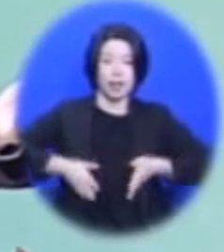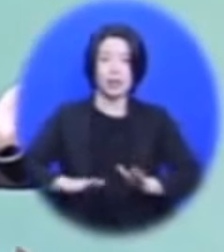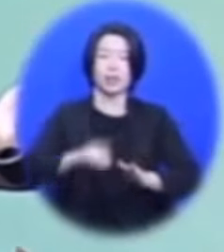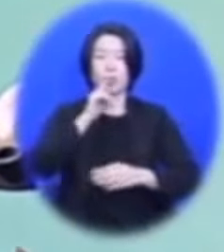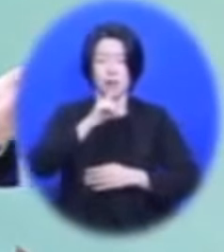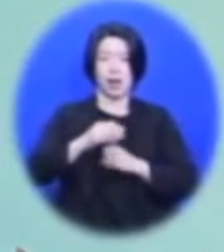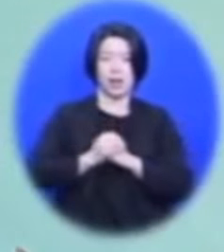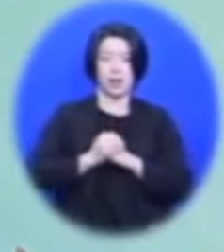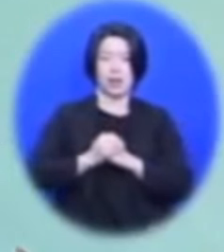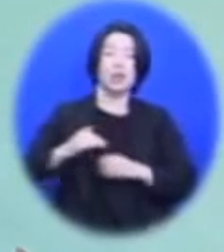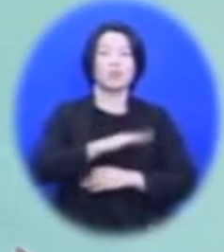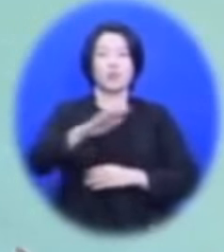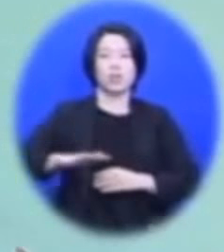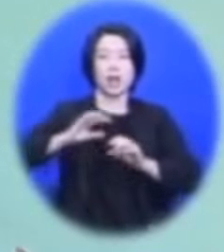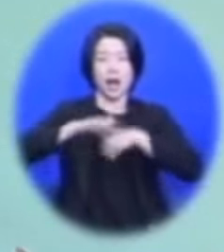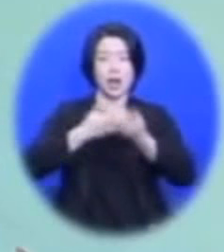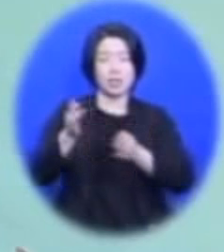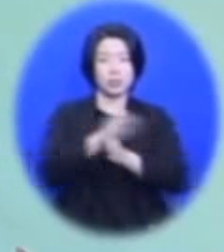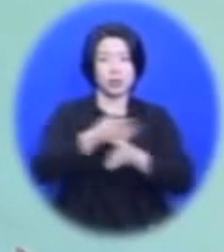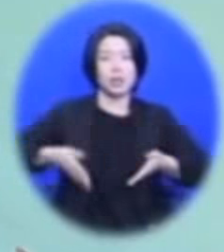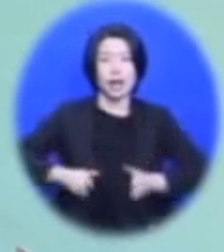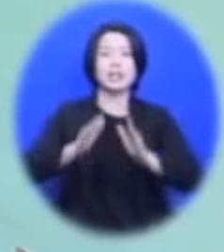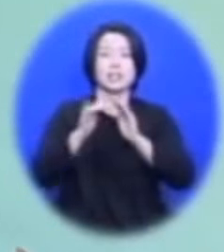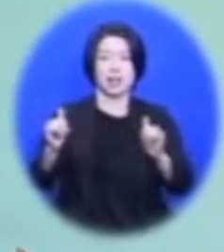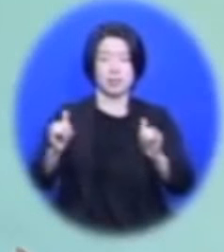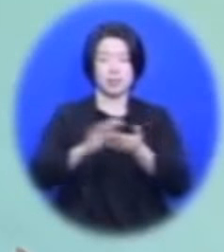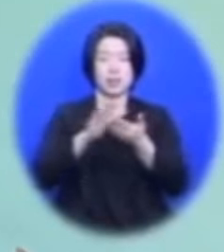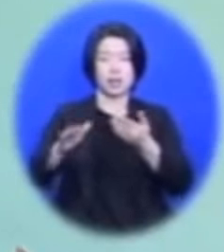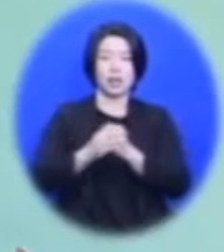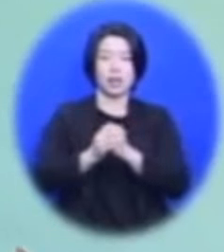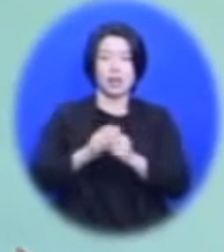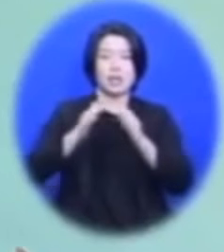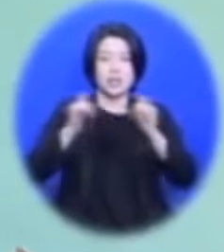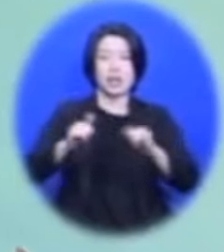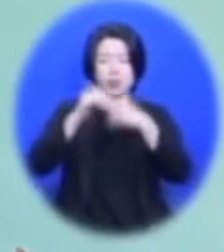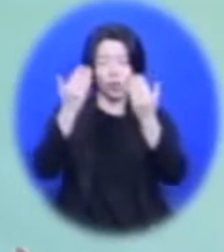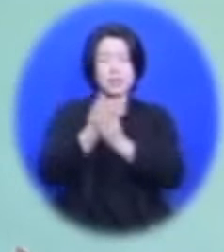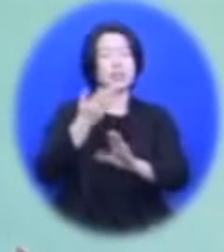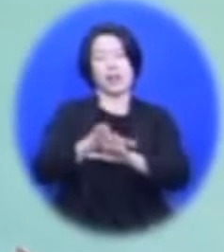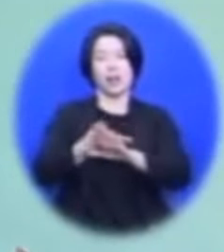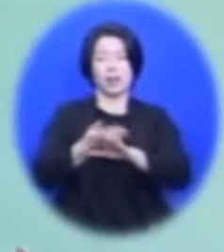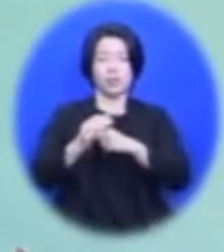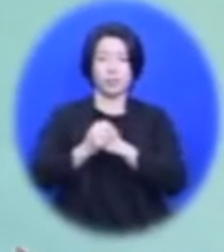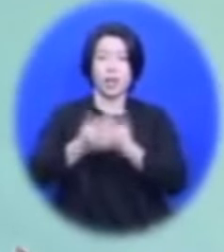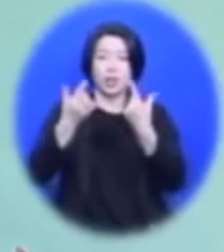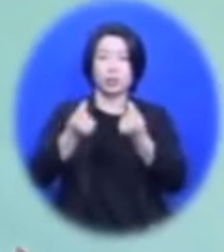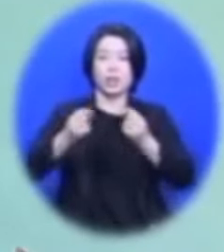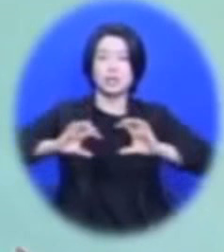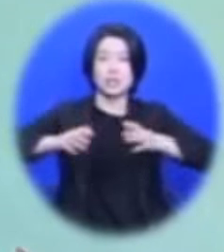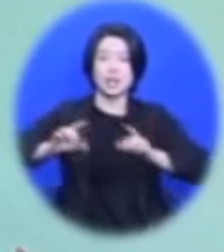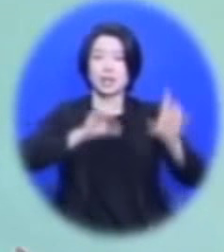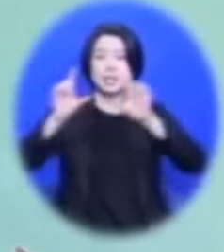겁니다. 우리는 하나님으로부터 난 사람입니다. 사람이 완전히 다른 거예요. 똑같은 세상을